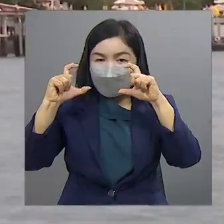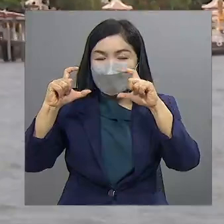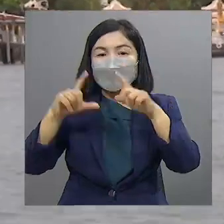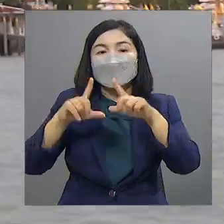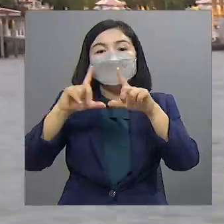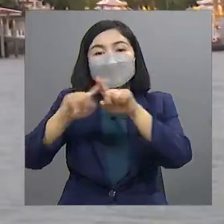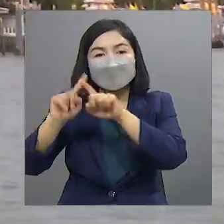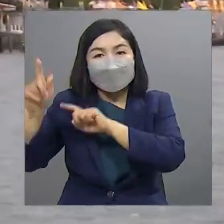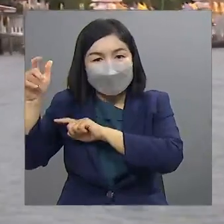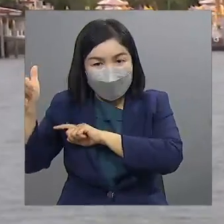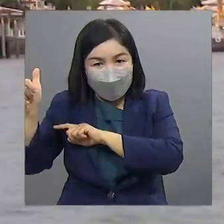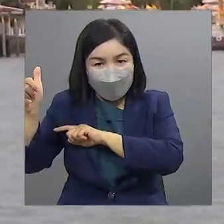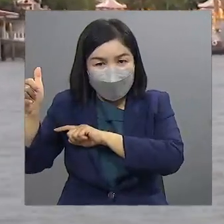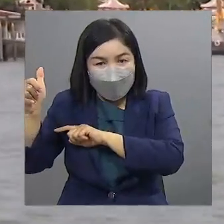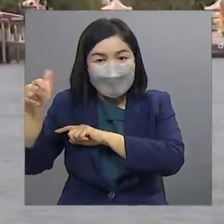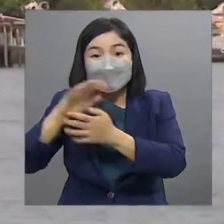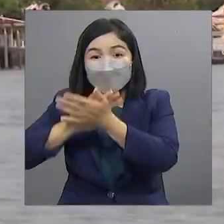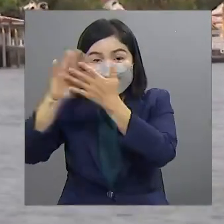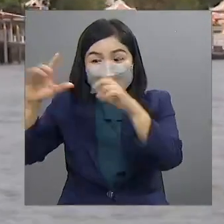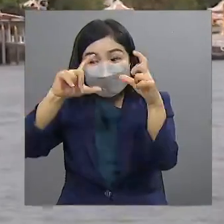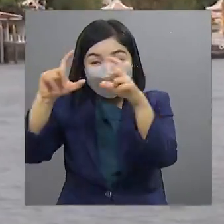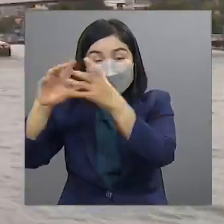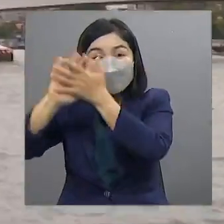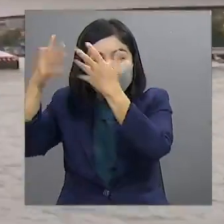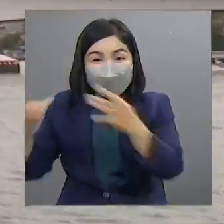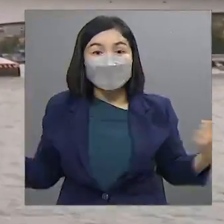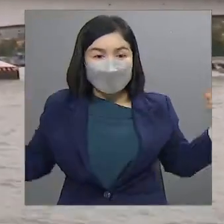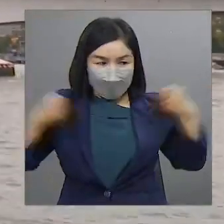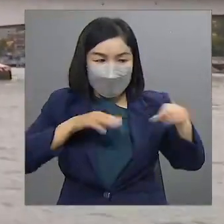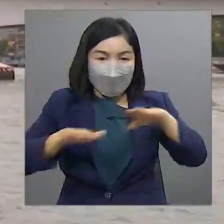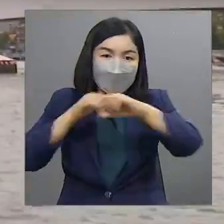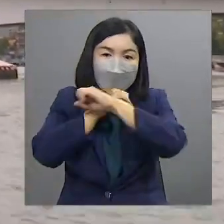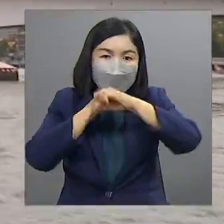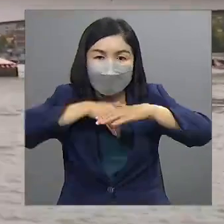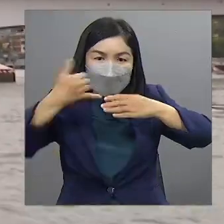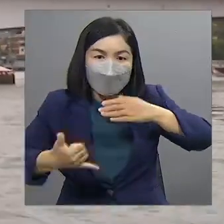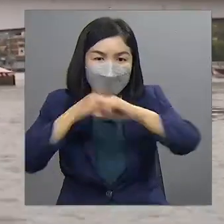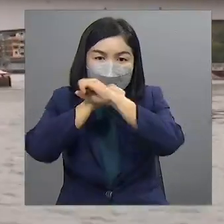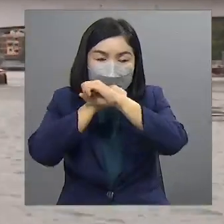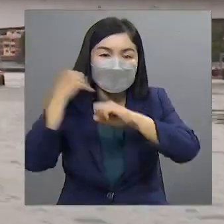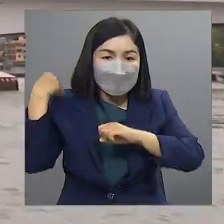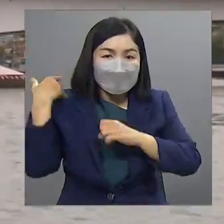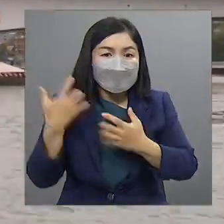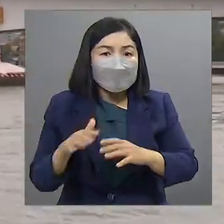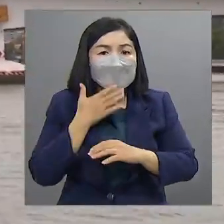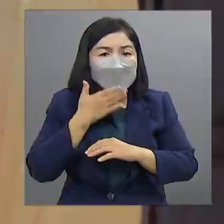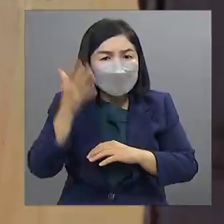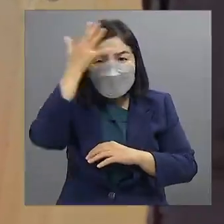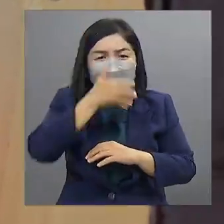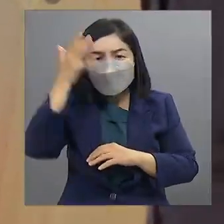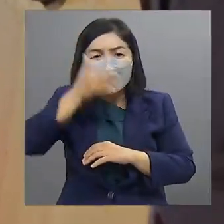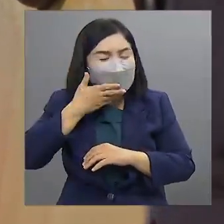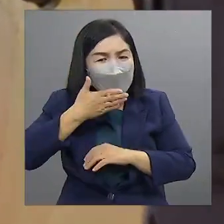ใส่ทันทีหลังจากที่เราปฏิบัติภารกิจเสร็จแล้ว ใช่ครับ แต่ถ้าหากว่าตลอดทางมันสวยทุกจุดไหนอยากจะถ่ายตลอดทุกจุดเลยทำไ